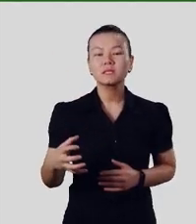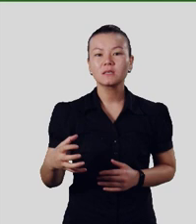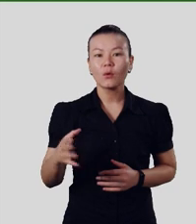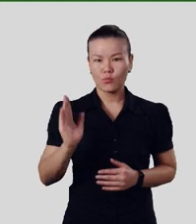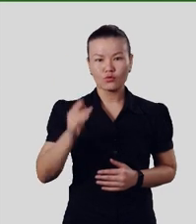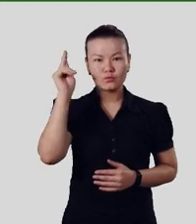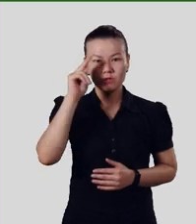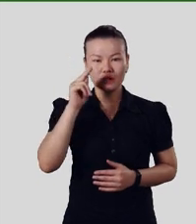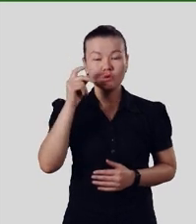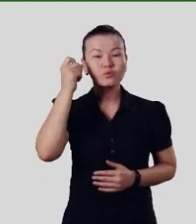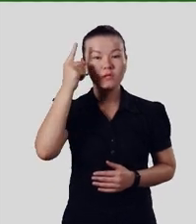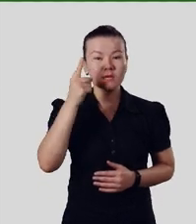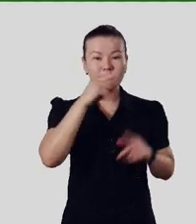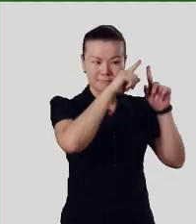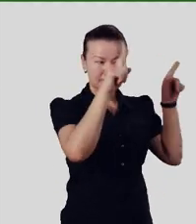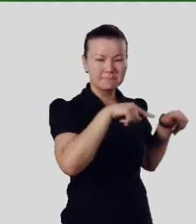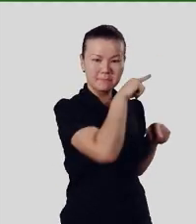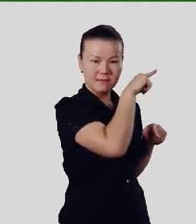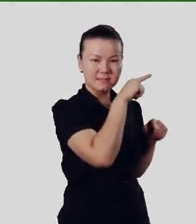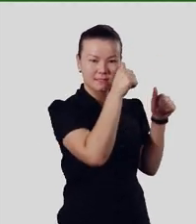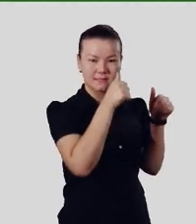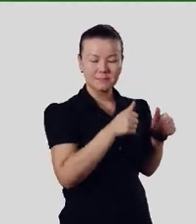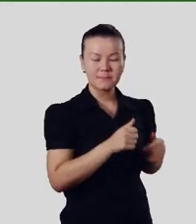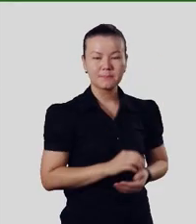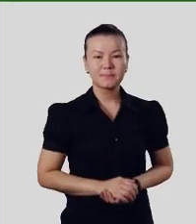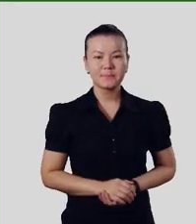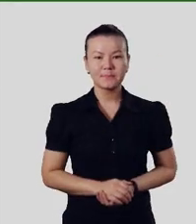изучать, определите по картинкам.